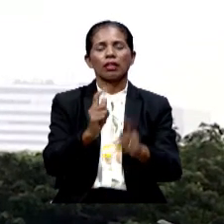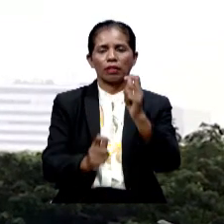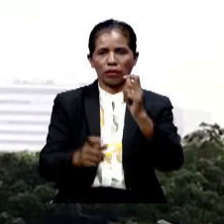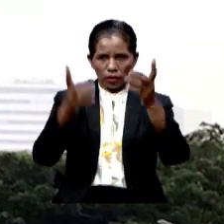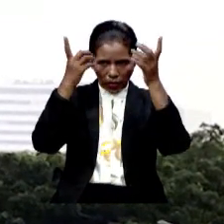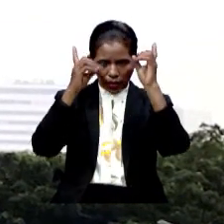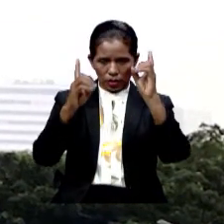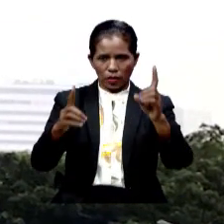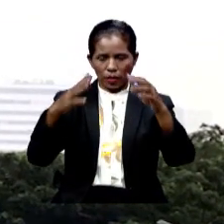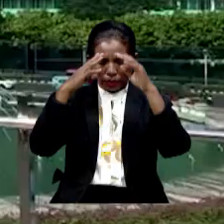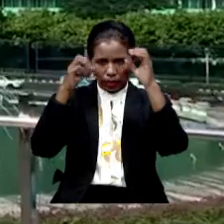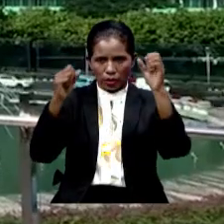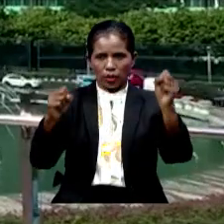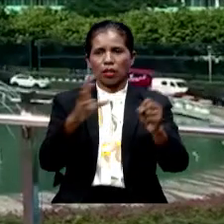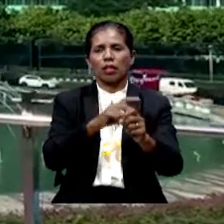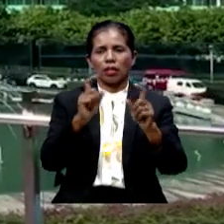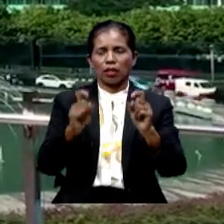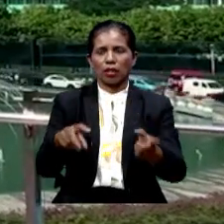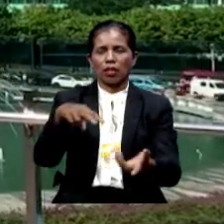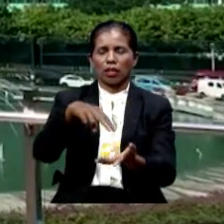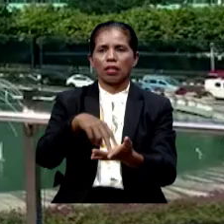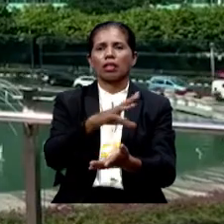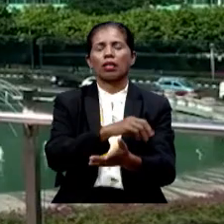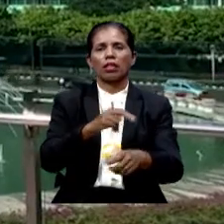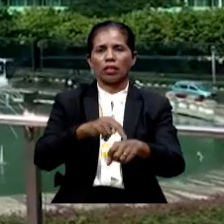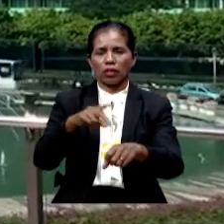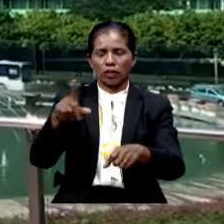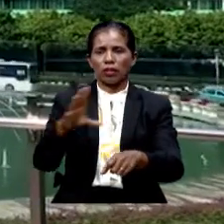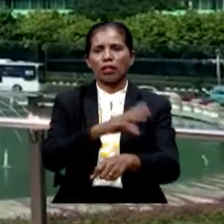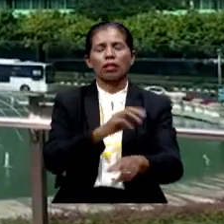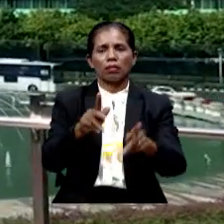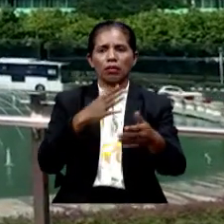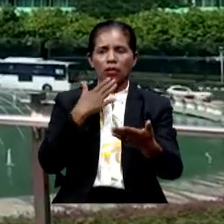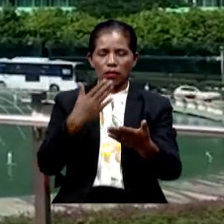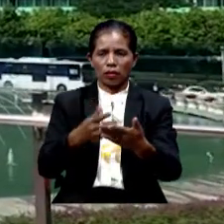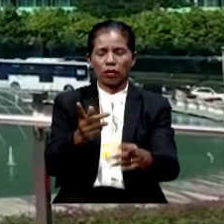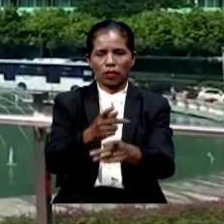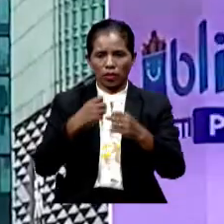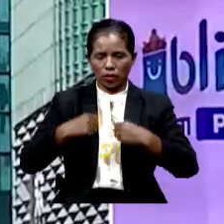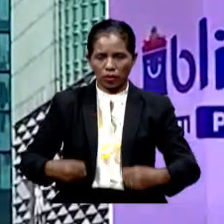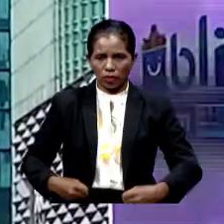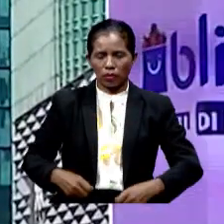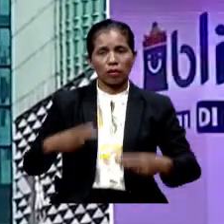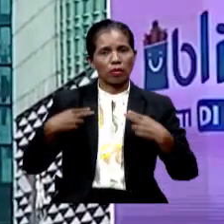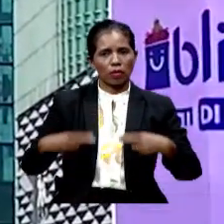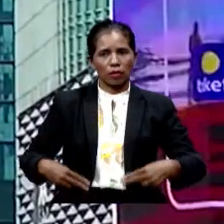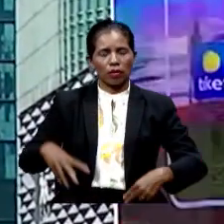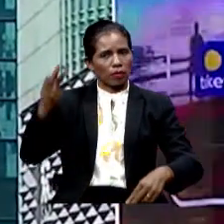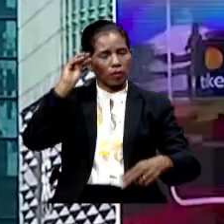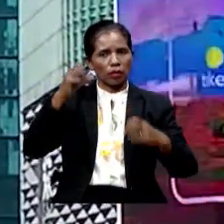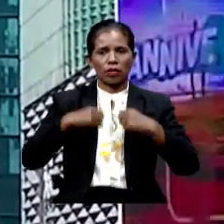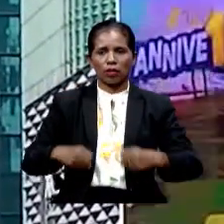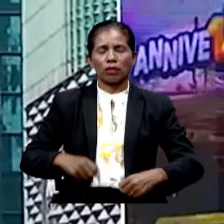decidi Presidente Joko Widodo tem que estabelece padrão nacional ba qualidade protese saúde humana. Ministro Saúde